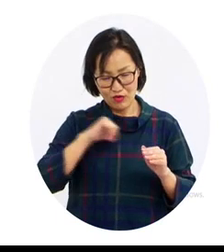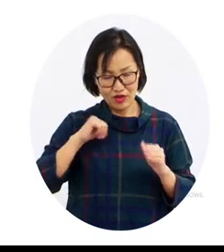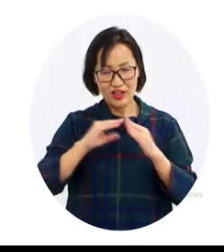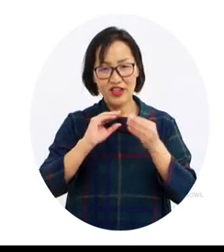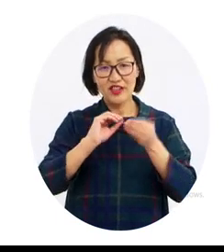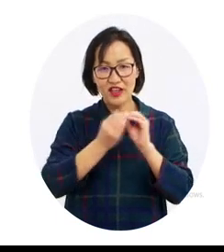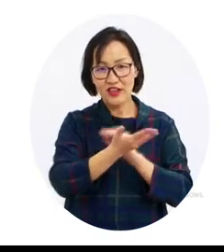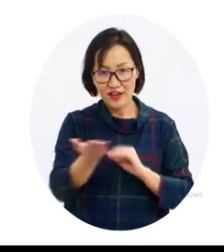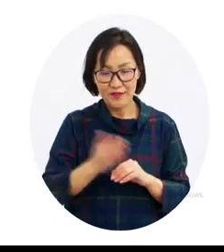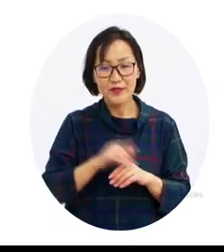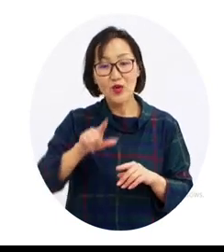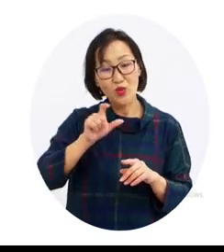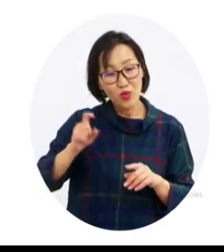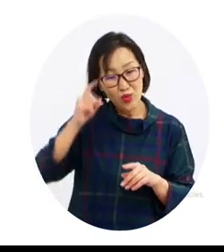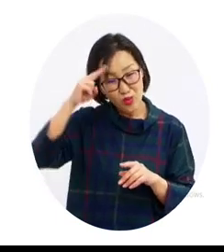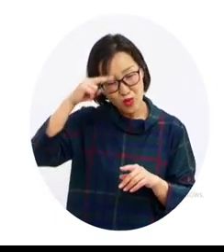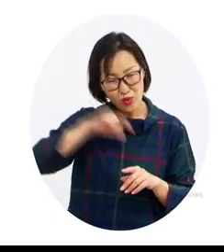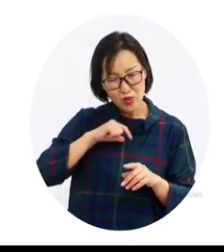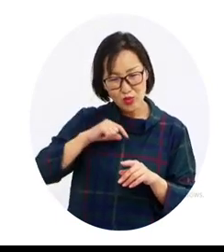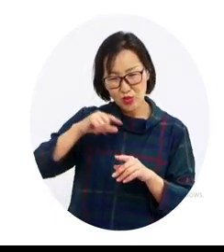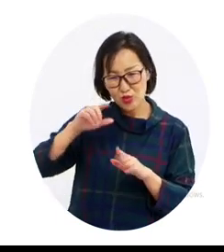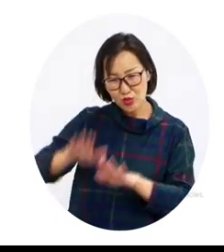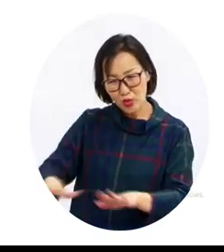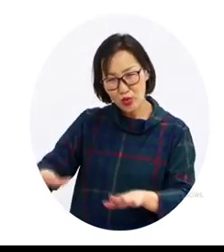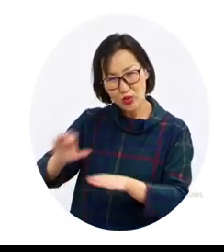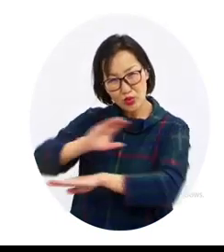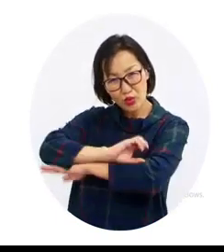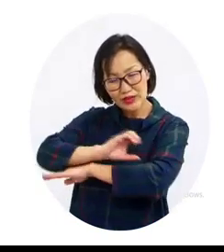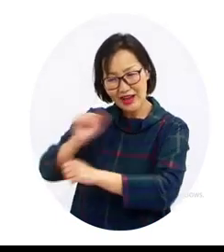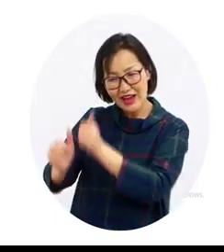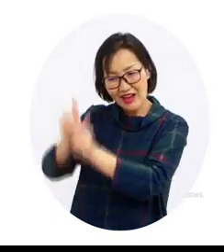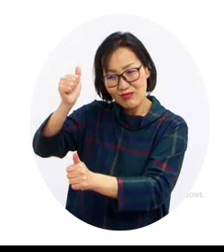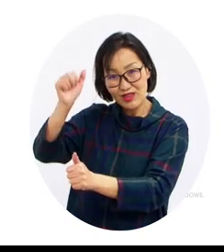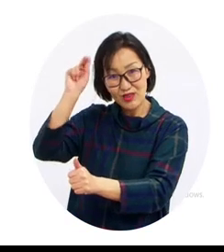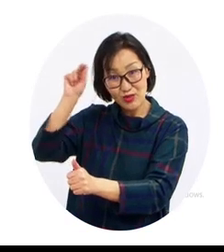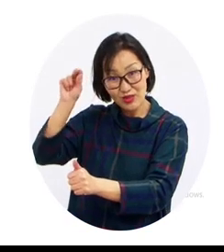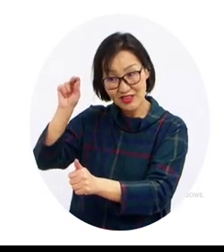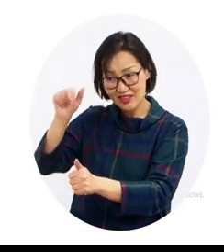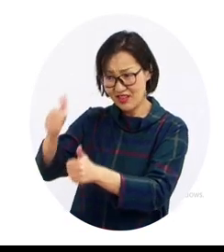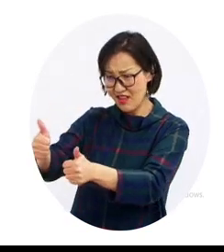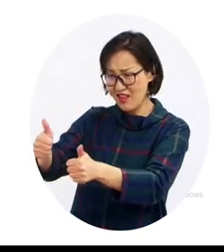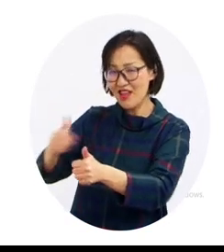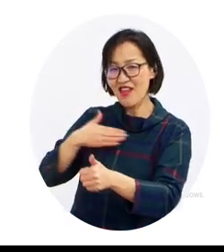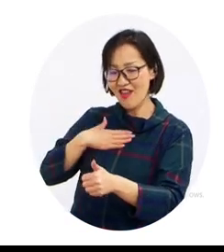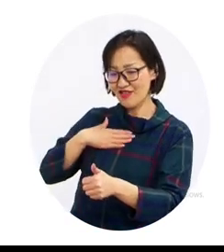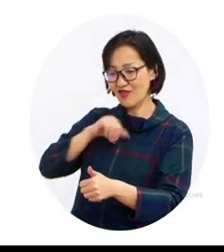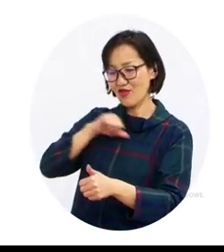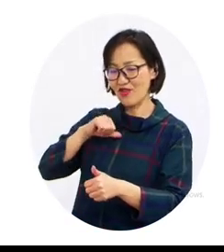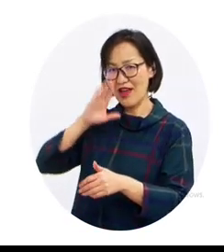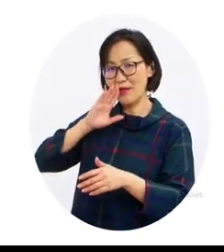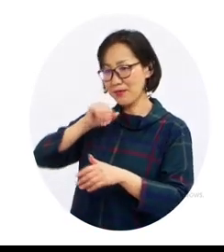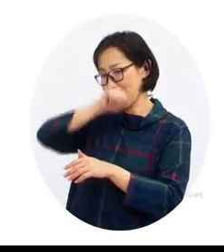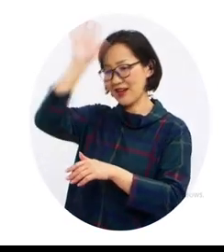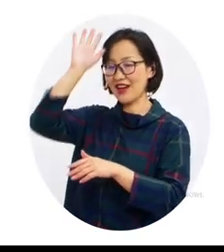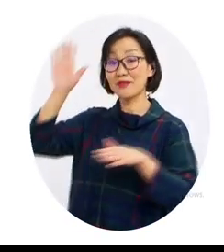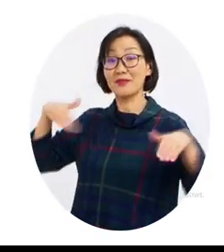өгүүлбэр зохиосон байна. Хүүгээ сургуулаа амжилттай төгссөнд ээж минь магна хагартал баярлав. За үүний